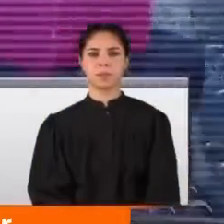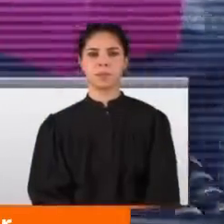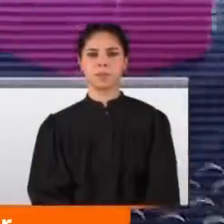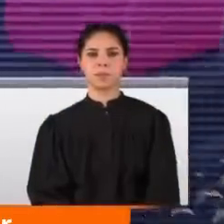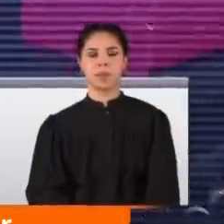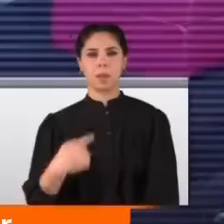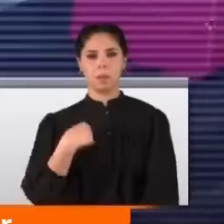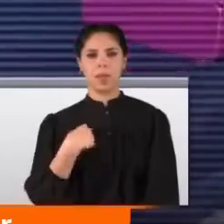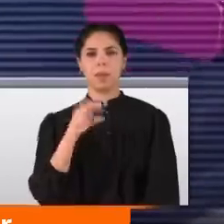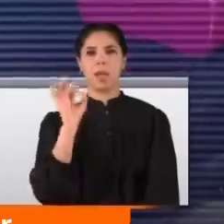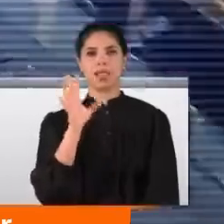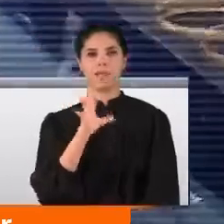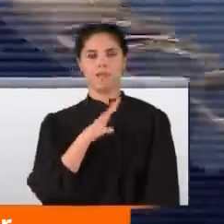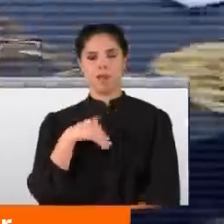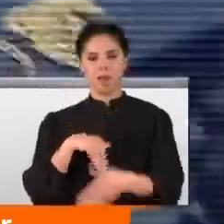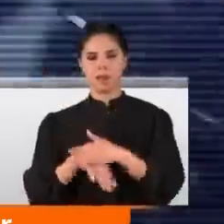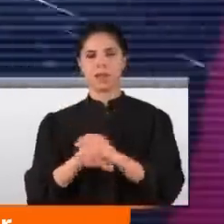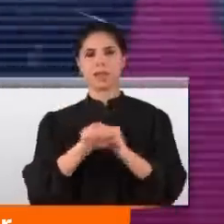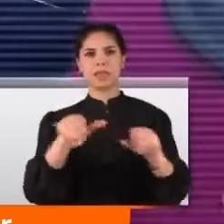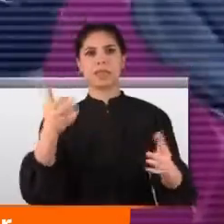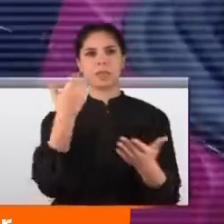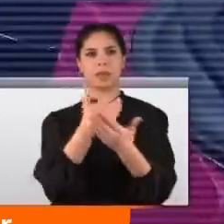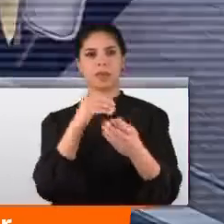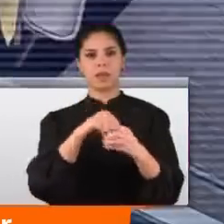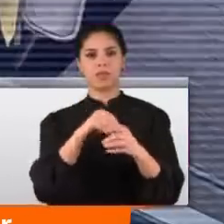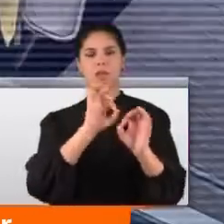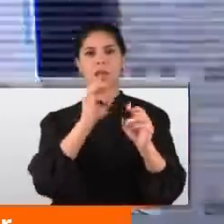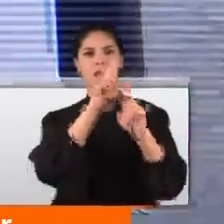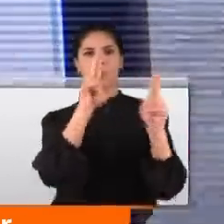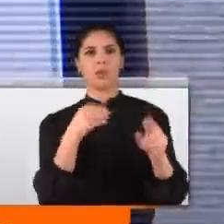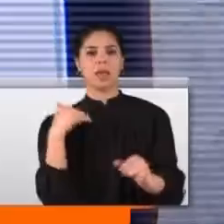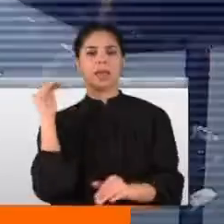Elimde bulunan fiziki altınları sisteme kaydetmek için kuyumcuya getirdim.